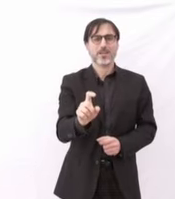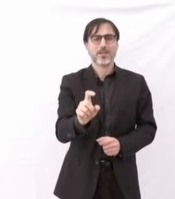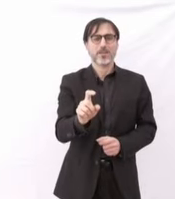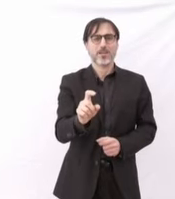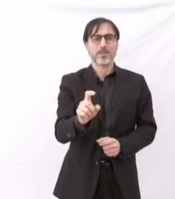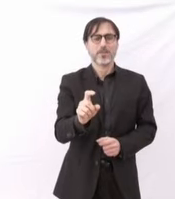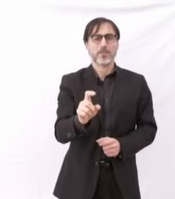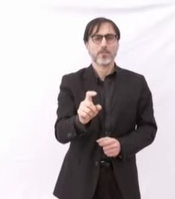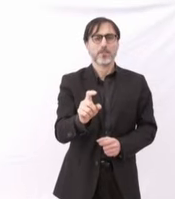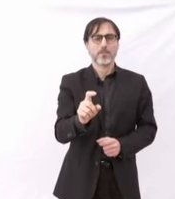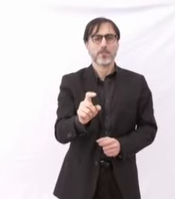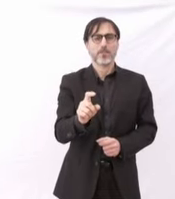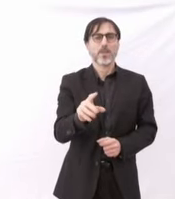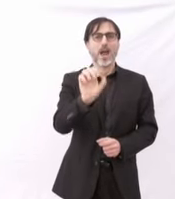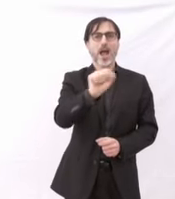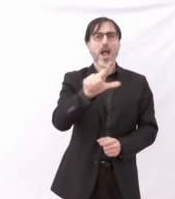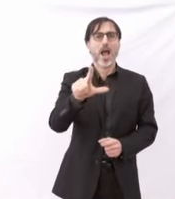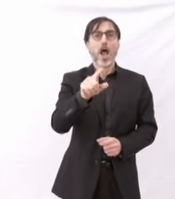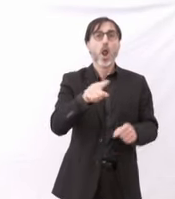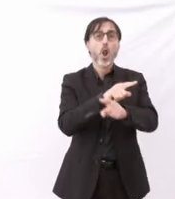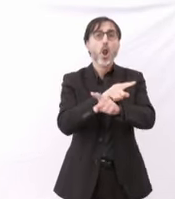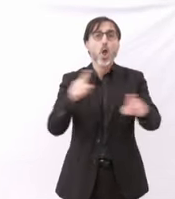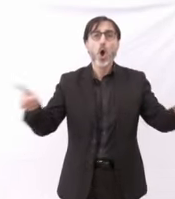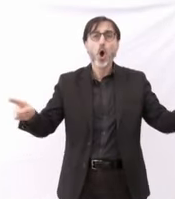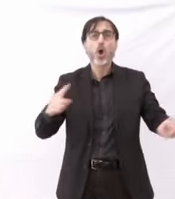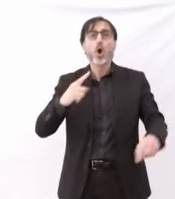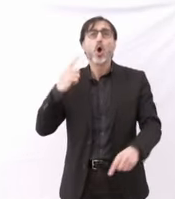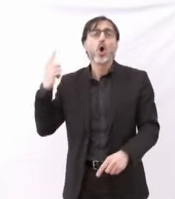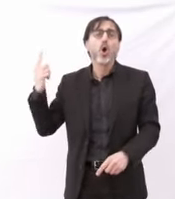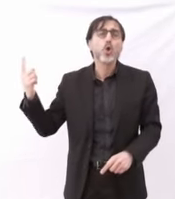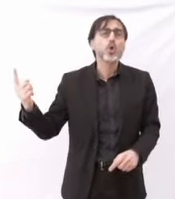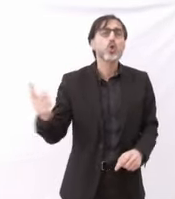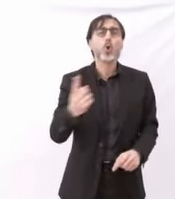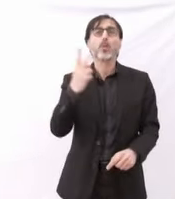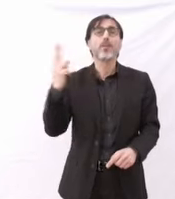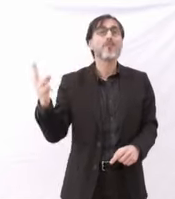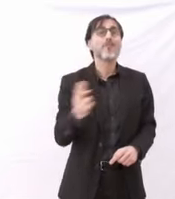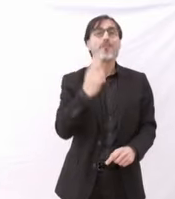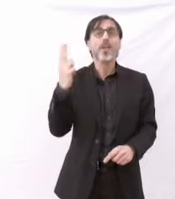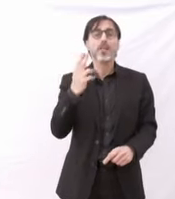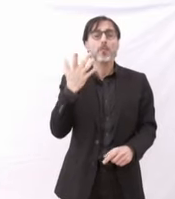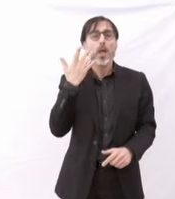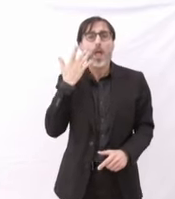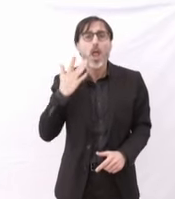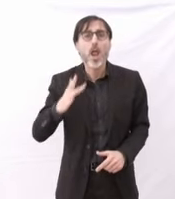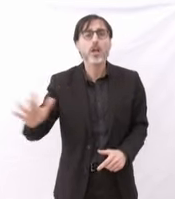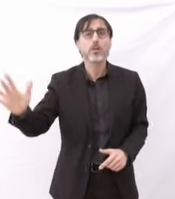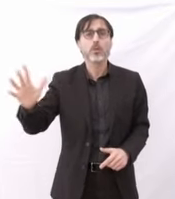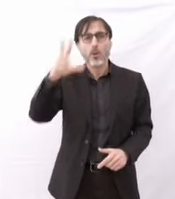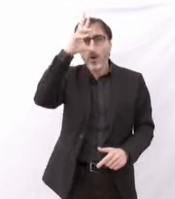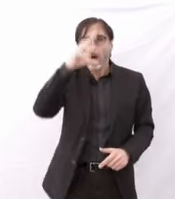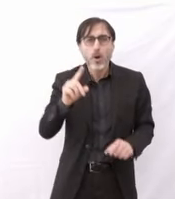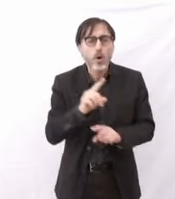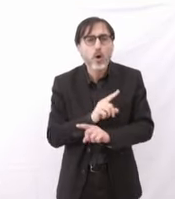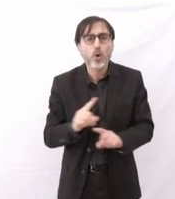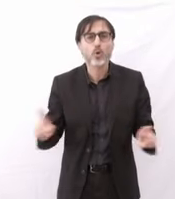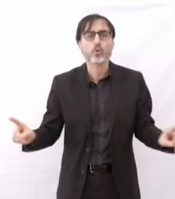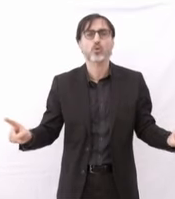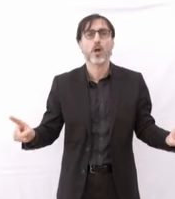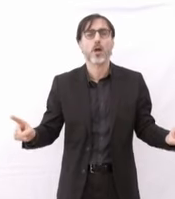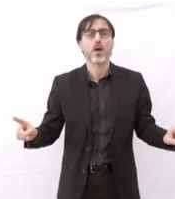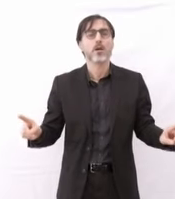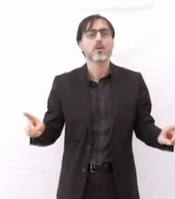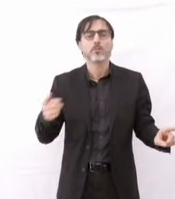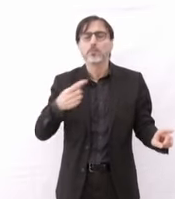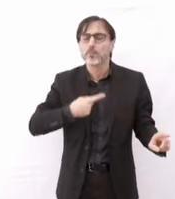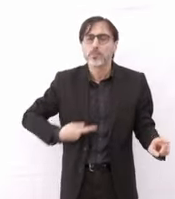A loro e a tutte le vittime innocenti che ancora non conosciamo va